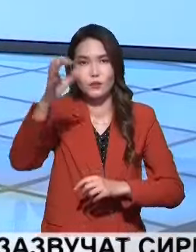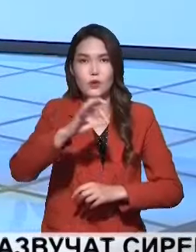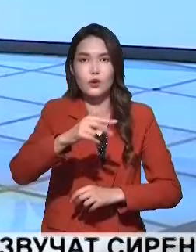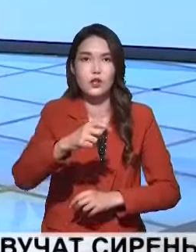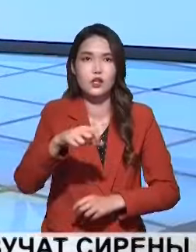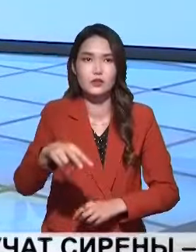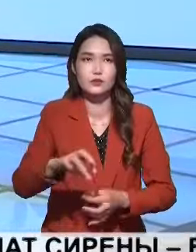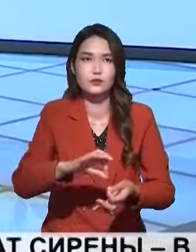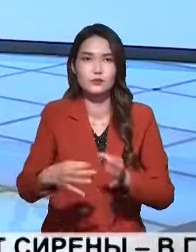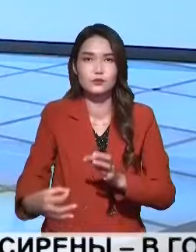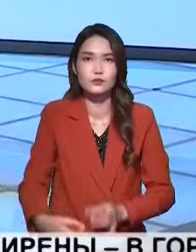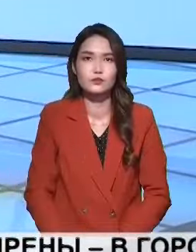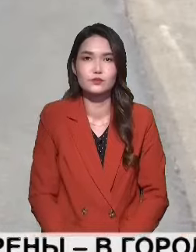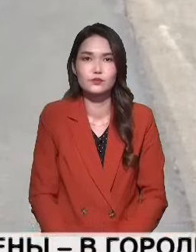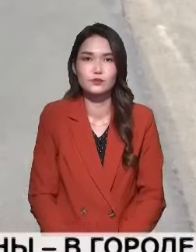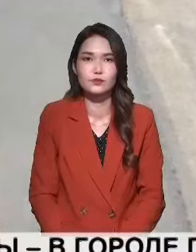Литвина с подробностями.